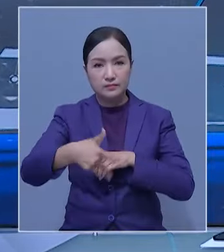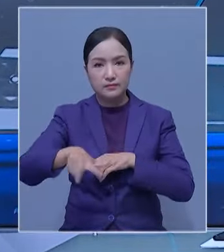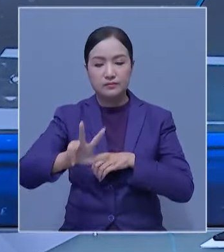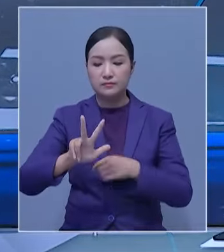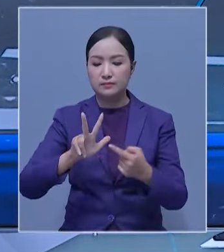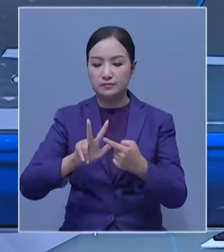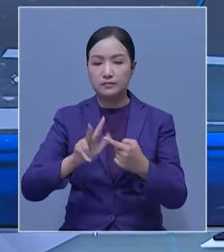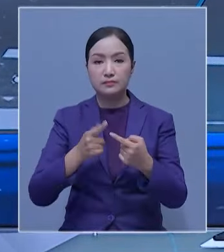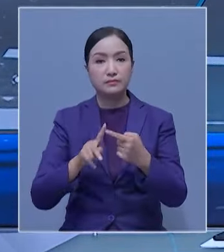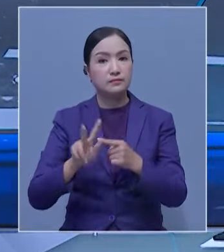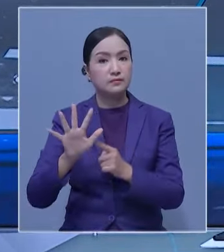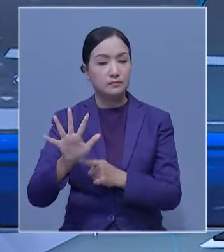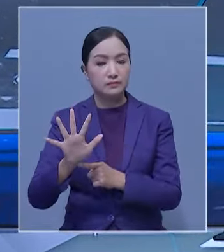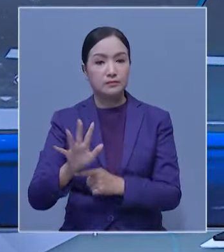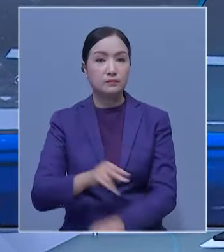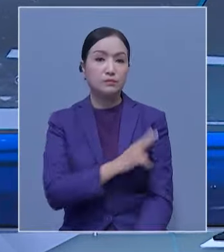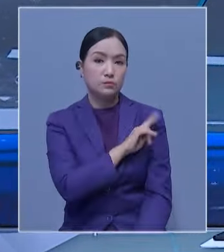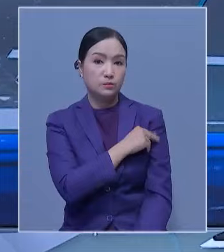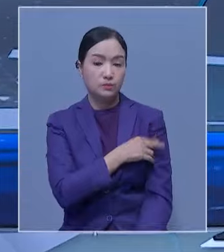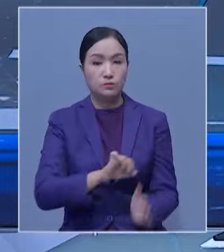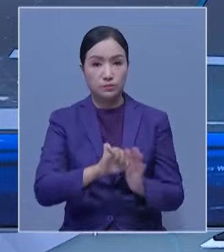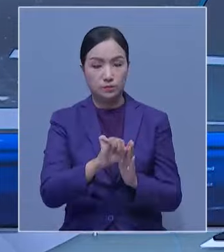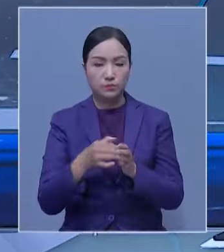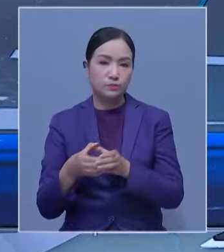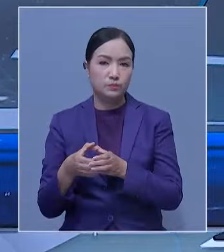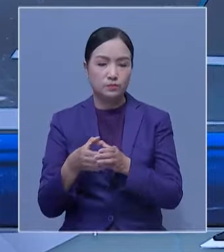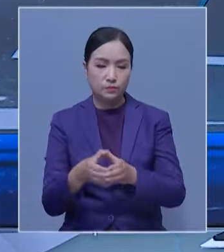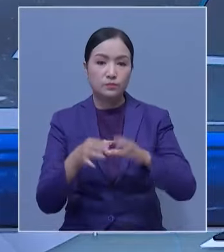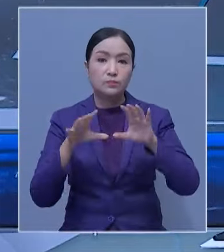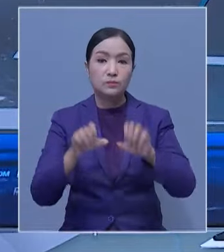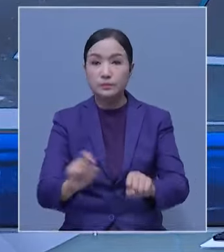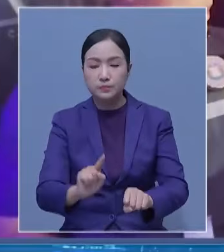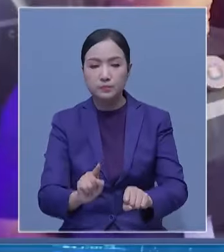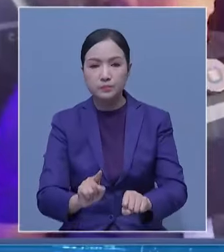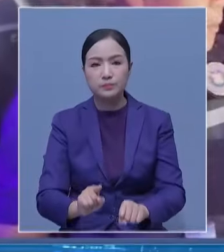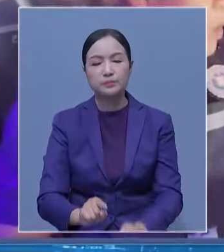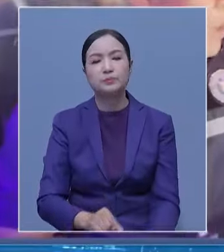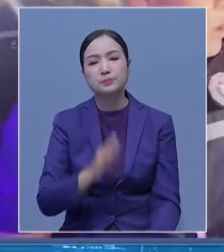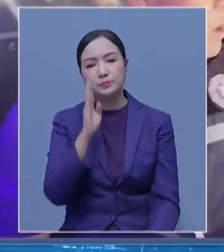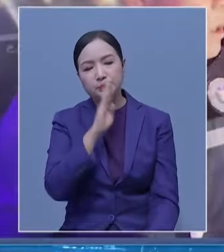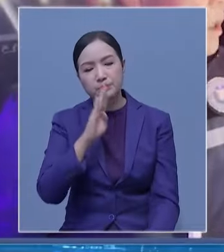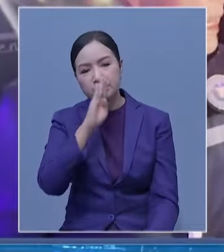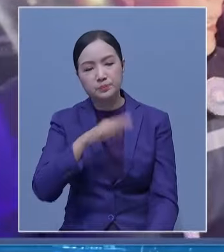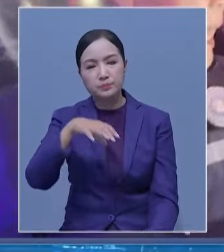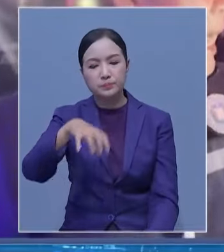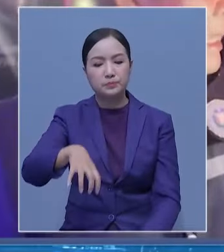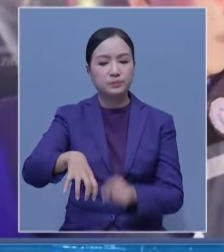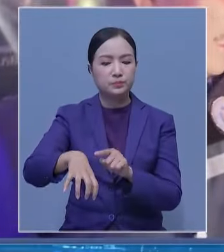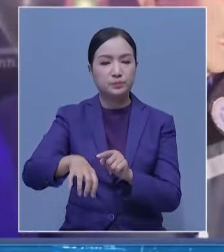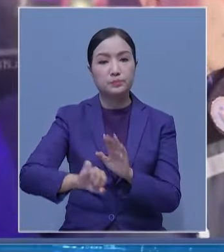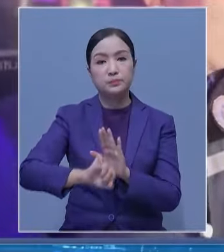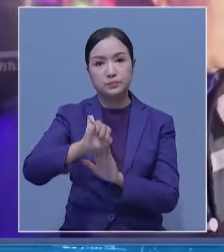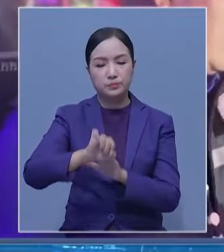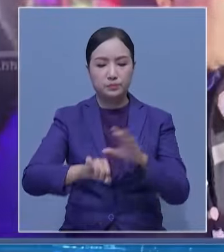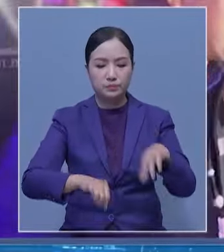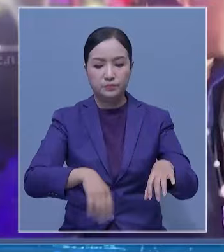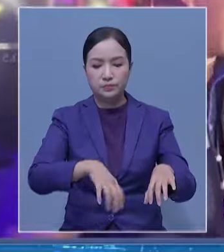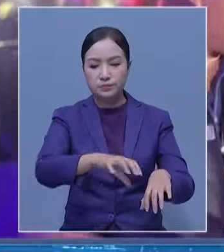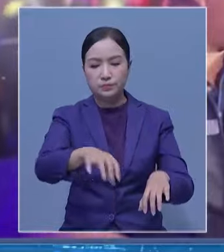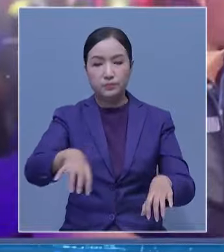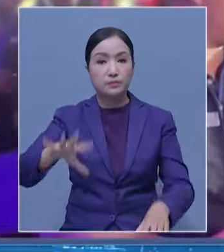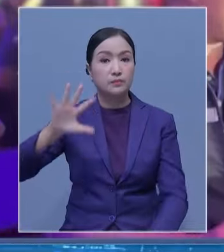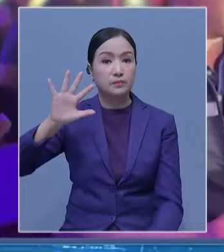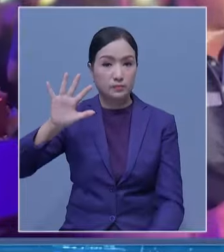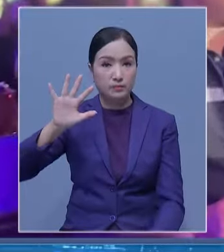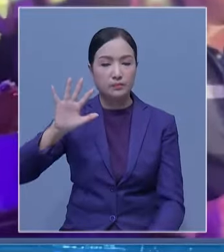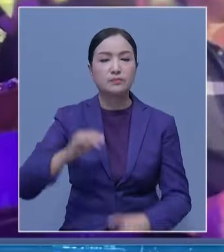สาธารณสุขจังหวัดเชียงใหม่ไปจับร้านบาร์เบียรอบสนามมวยย่านถนนลอยเคราะห์กลางเมืองเชียงใหม่ 5แห่งนะครับเห็นบอกว่า